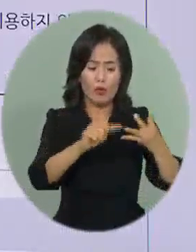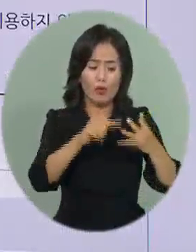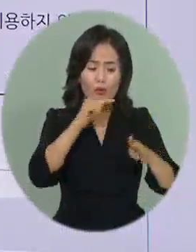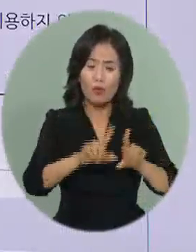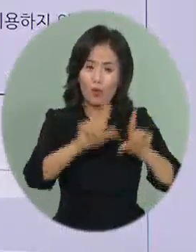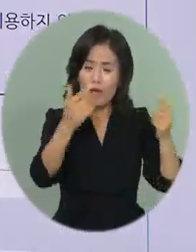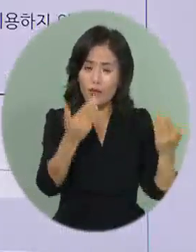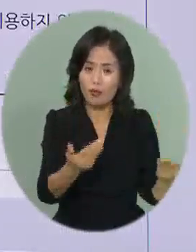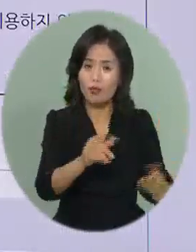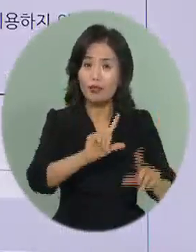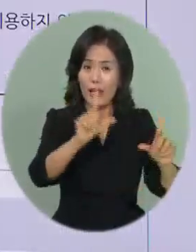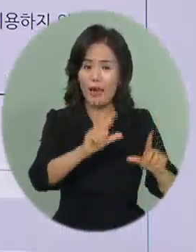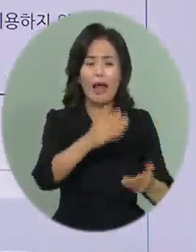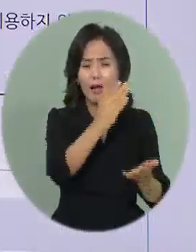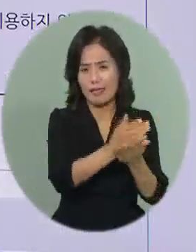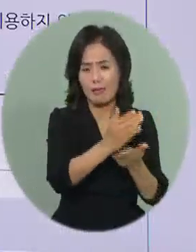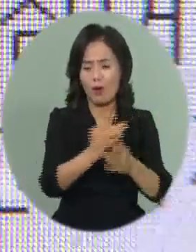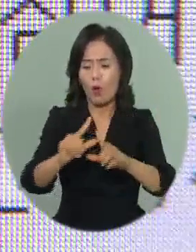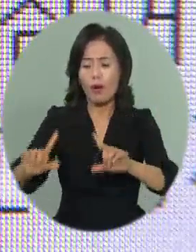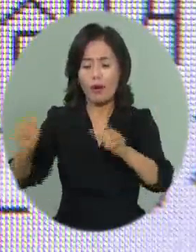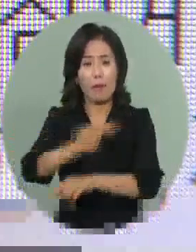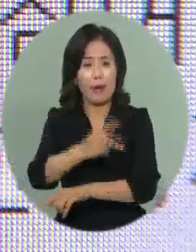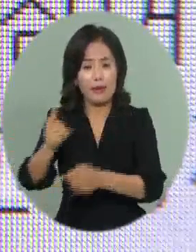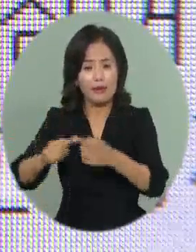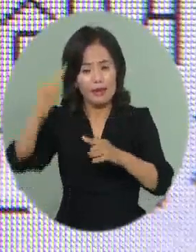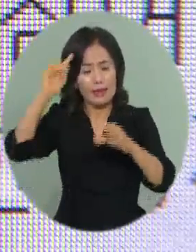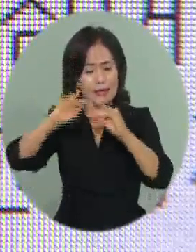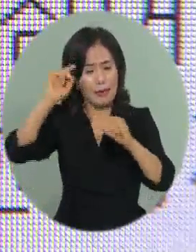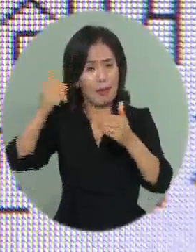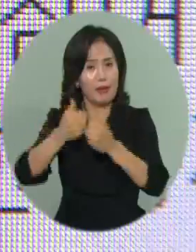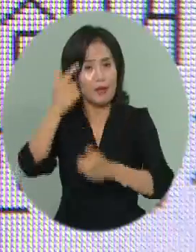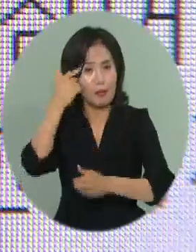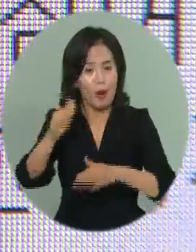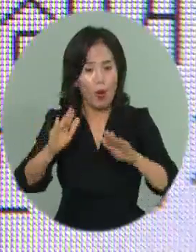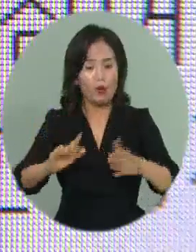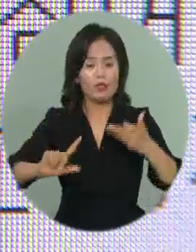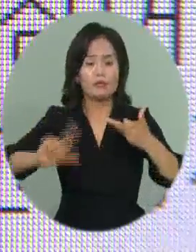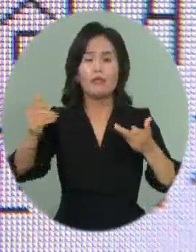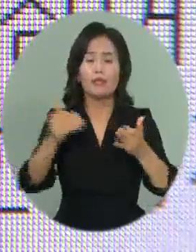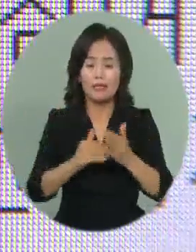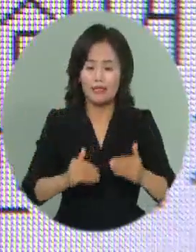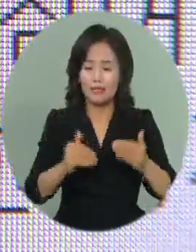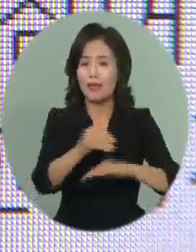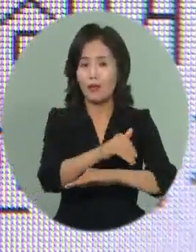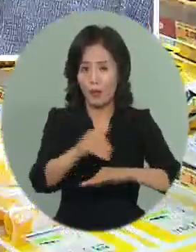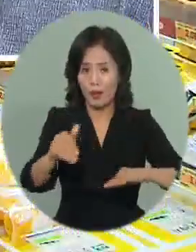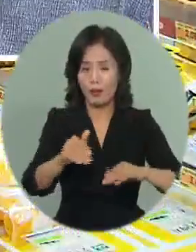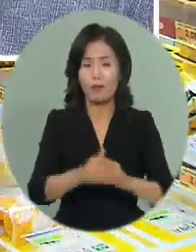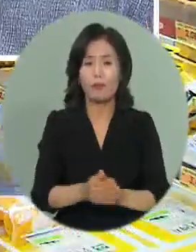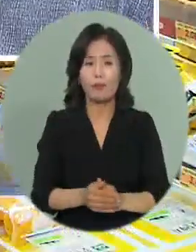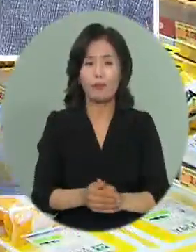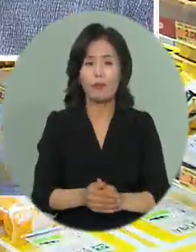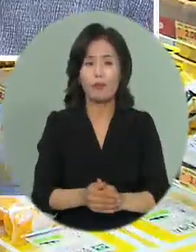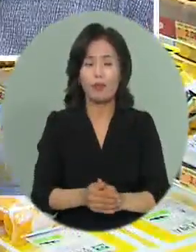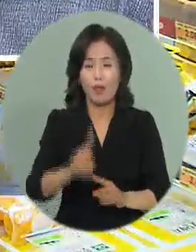일요일로 정해진 휴일을 평일로 변경하는 것에 대해 찬반을 묻는 형식으로 오는 17일까지 진행됩니다.